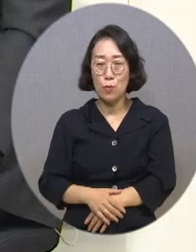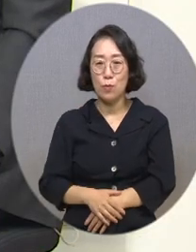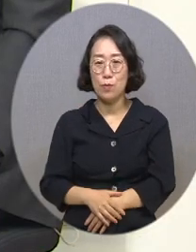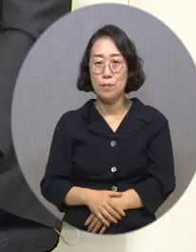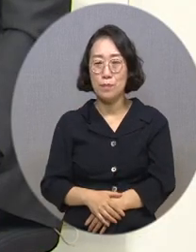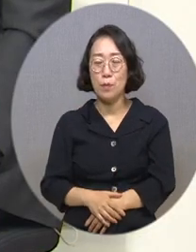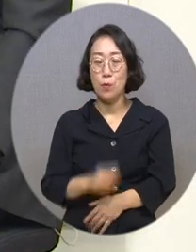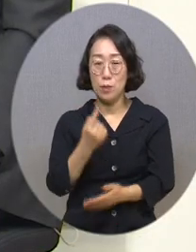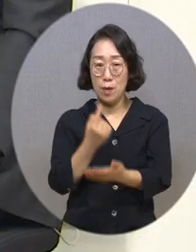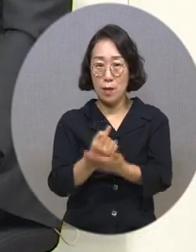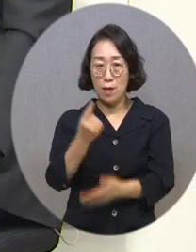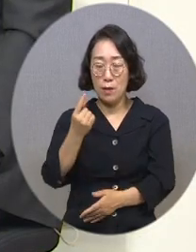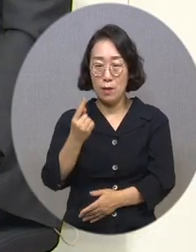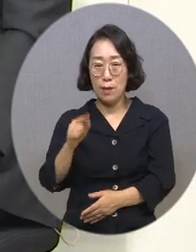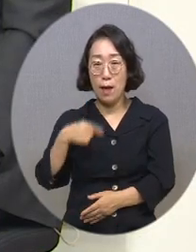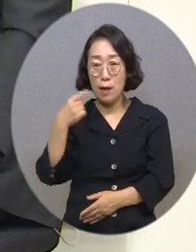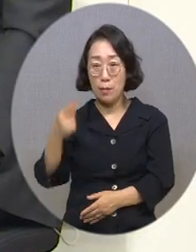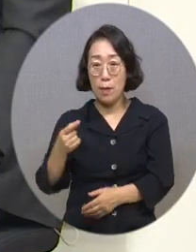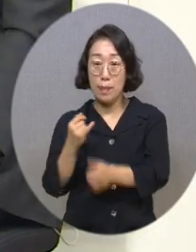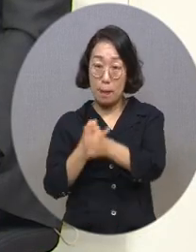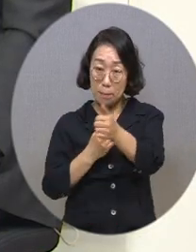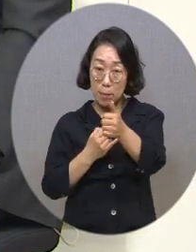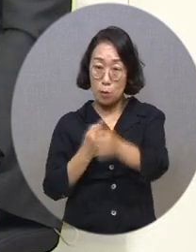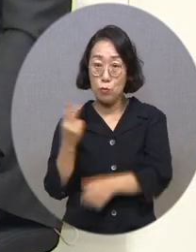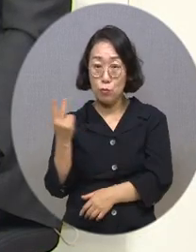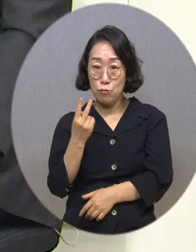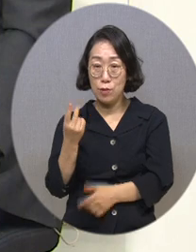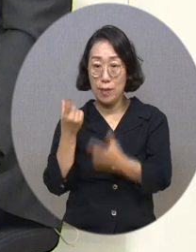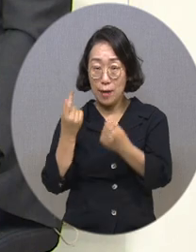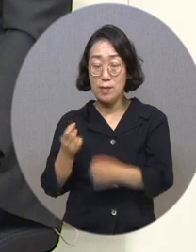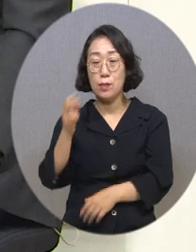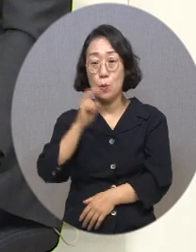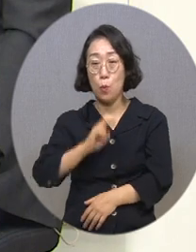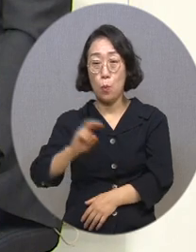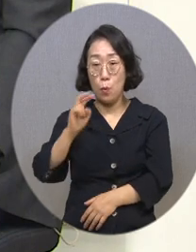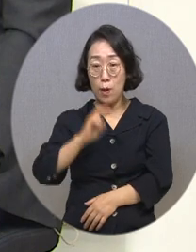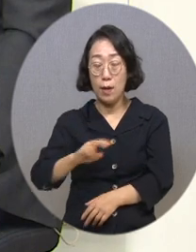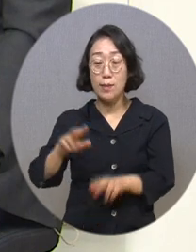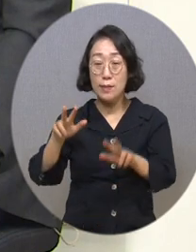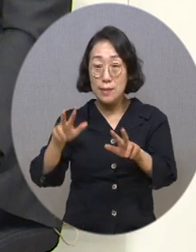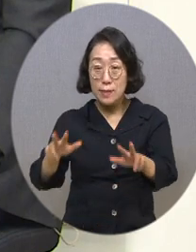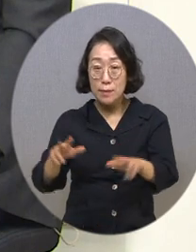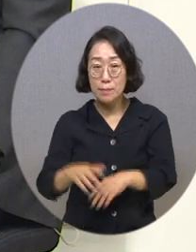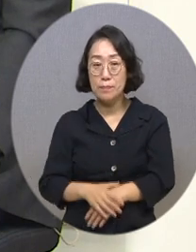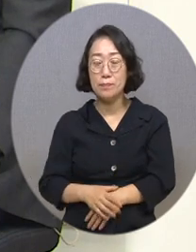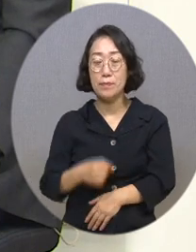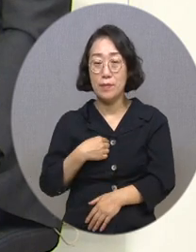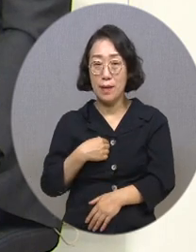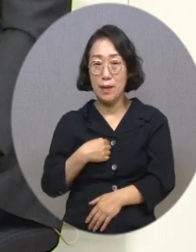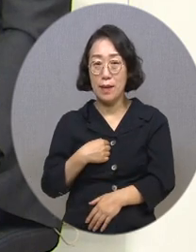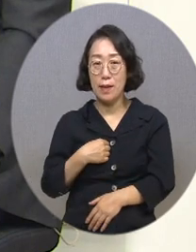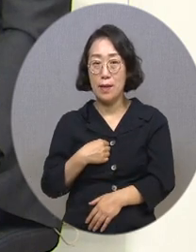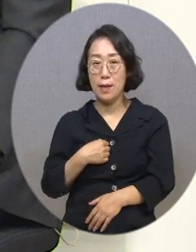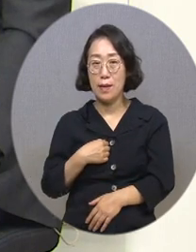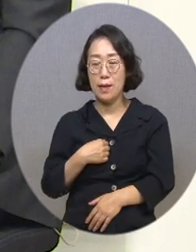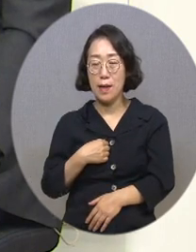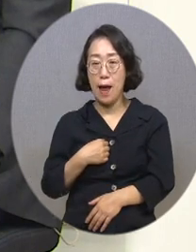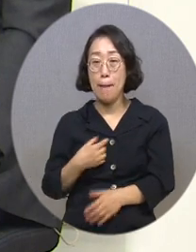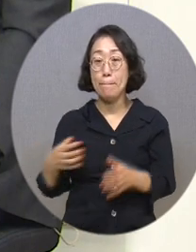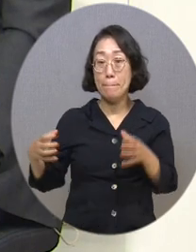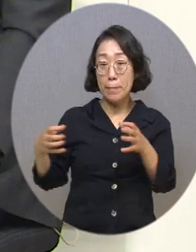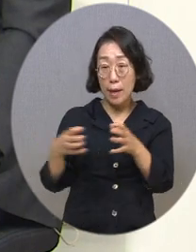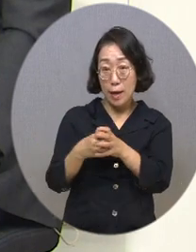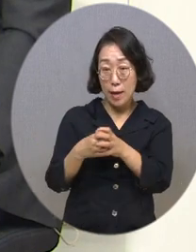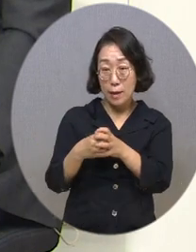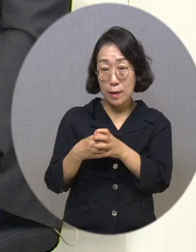앨범이 나왔어요, 혼자. 그리고 남편이랑 듀엣곡을 불렀어요. 그리고 지금은 제가 저를 조금 저와 함께